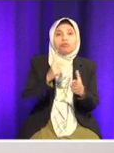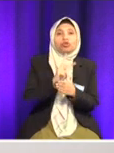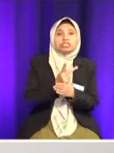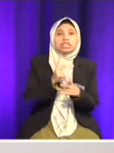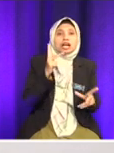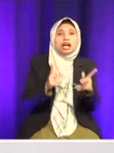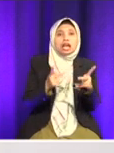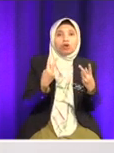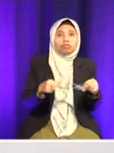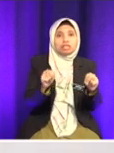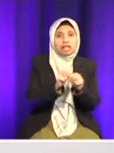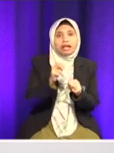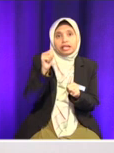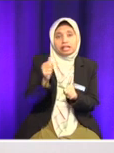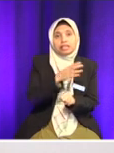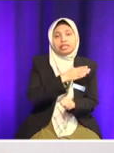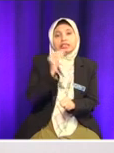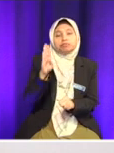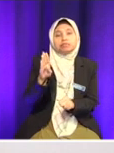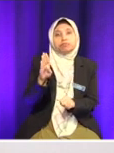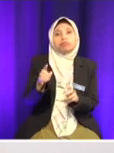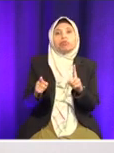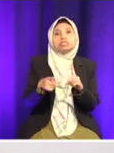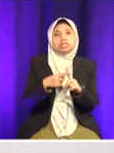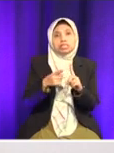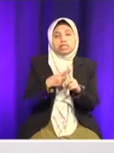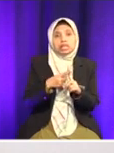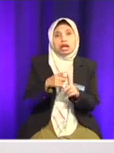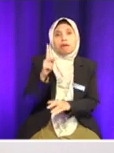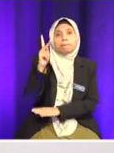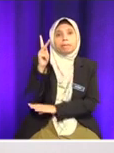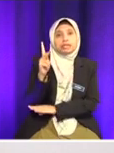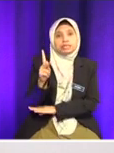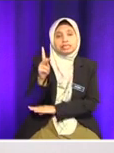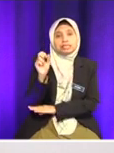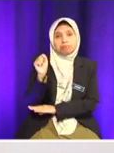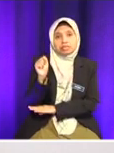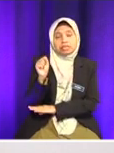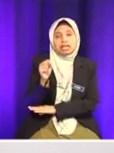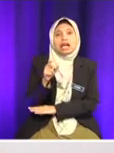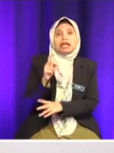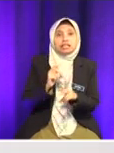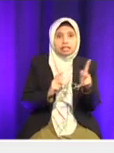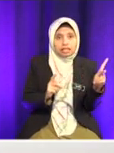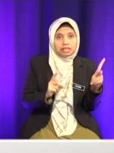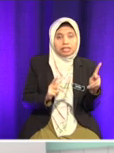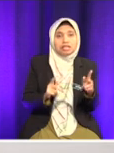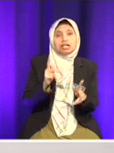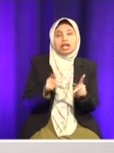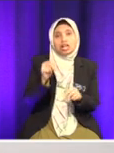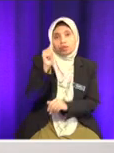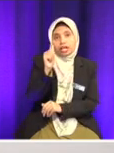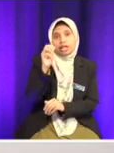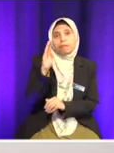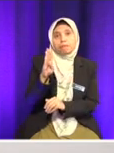nilai E dan b sama-sama positif Oke pasti simetri sebelah kiri paham kalau nilai I dan b